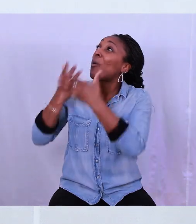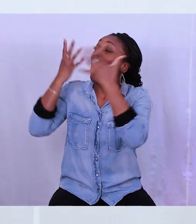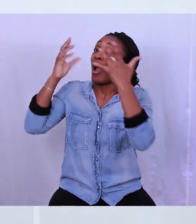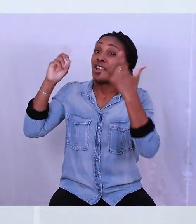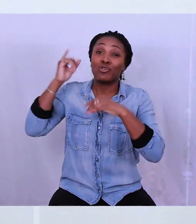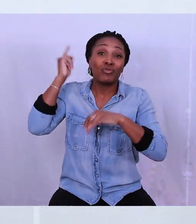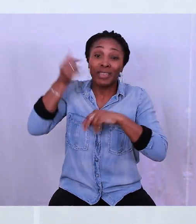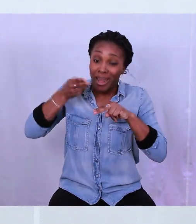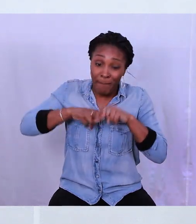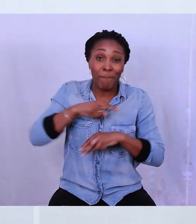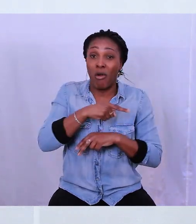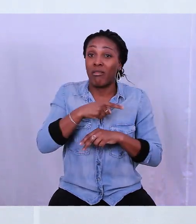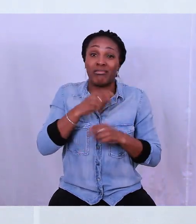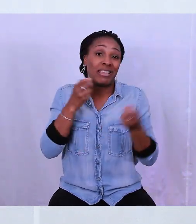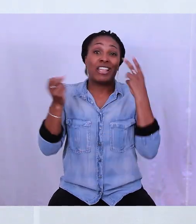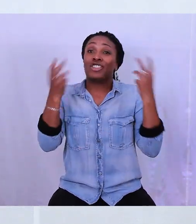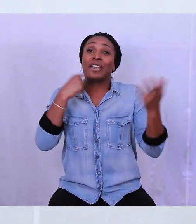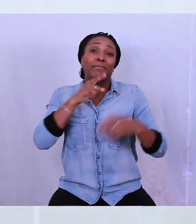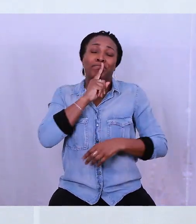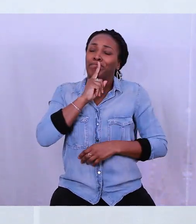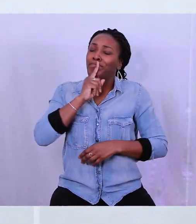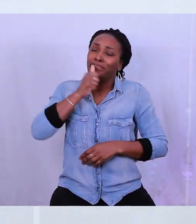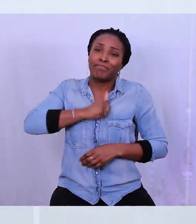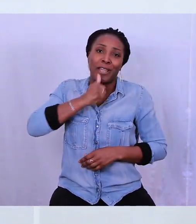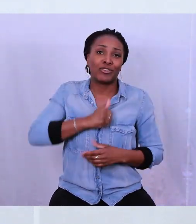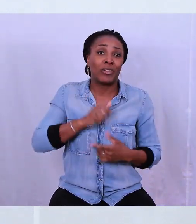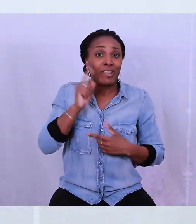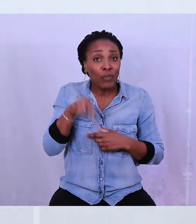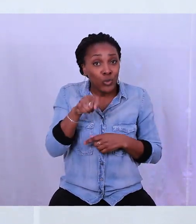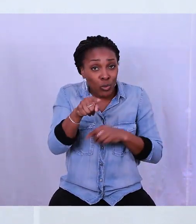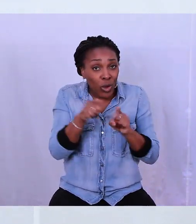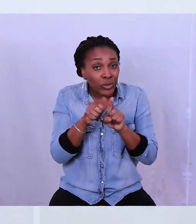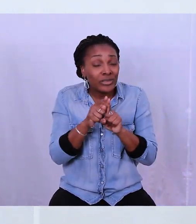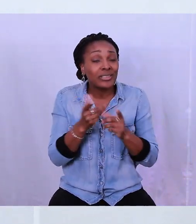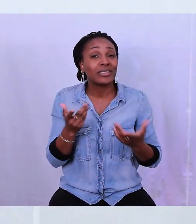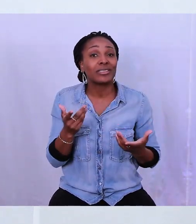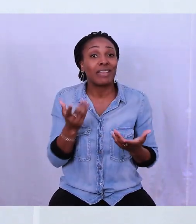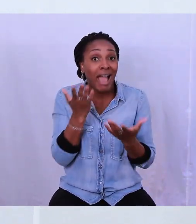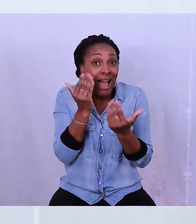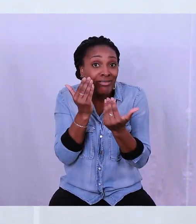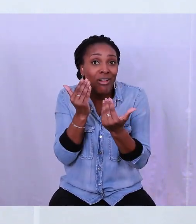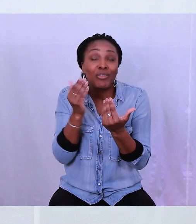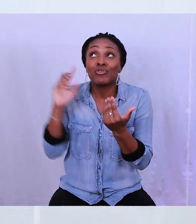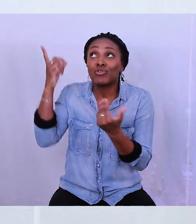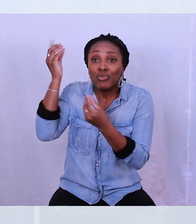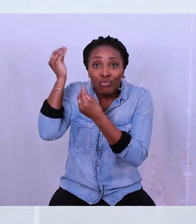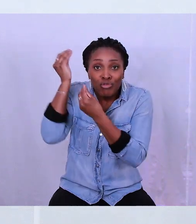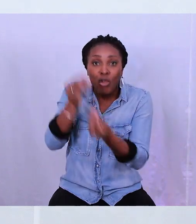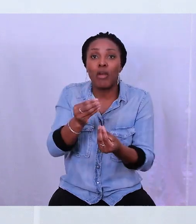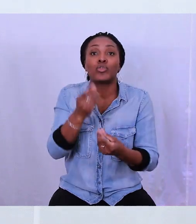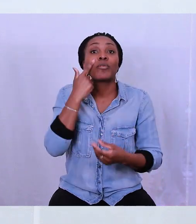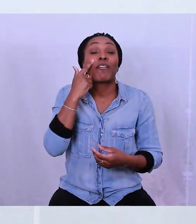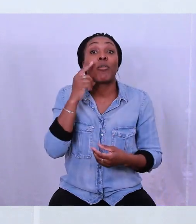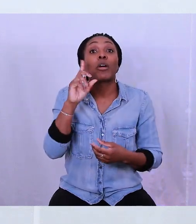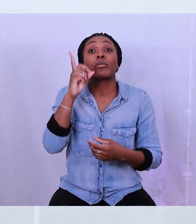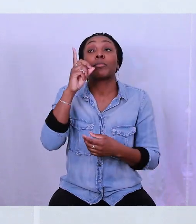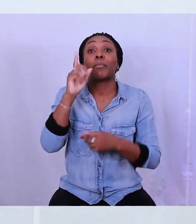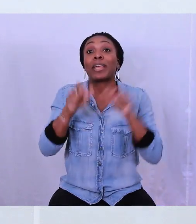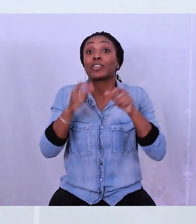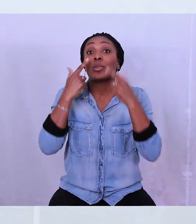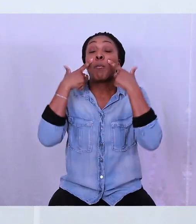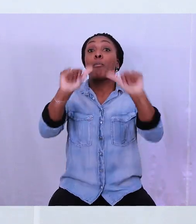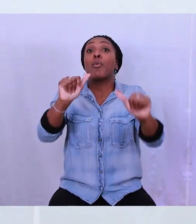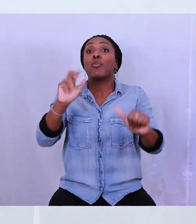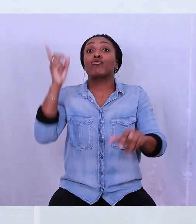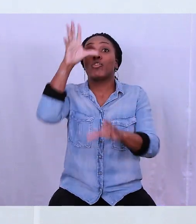encore. À ce que dans ce que tu vas dire, dans ce que tu vas délivrer, les uns et les autres vont reconnaître que c'est Dieu qui vit en toi. Et